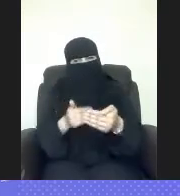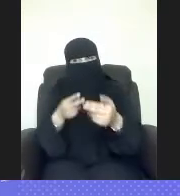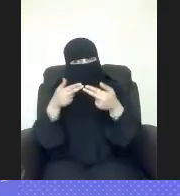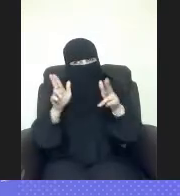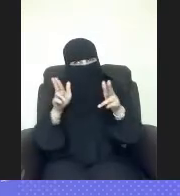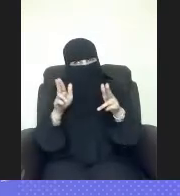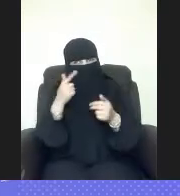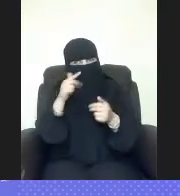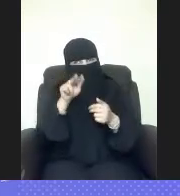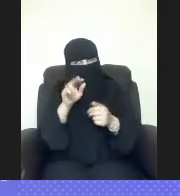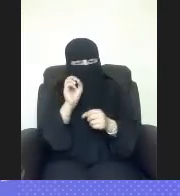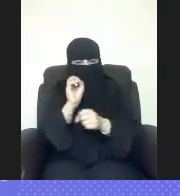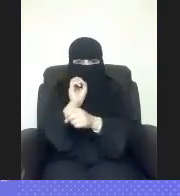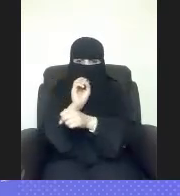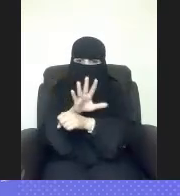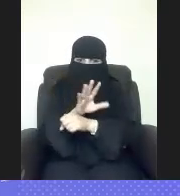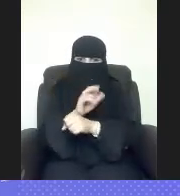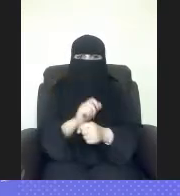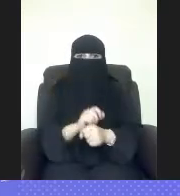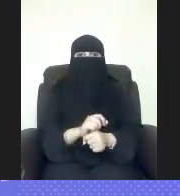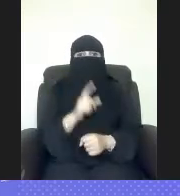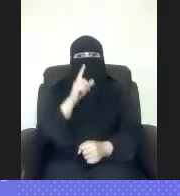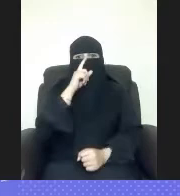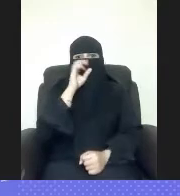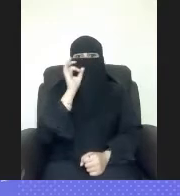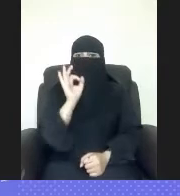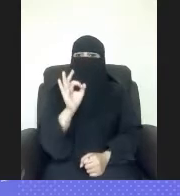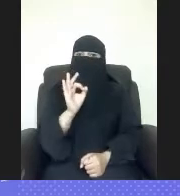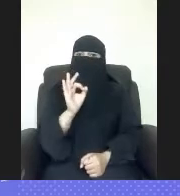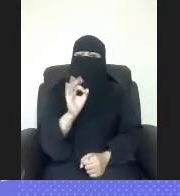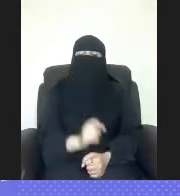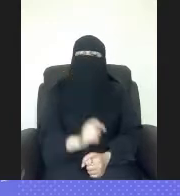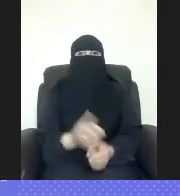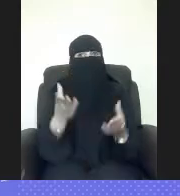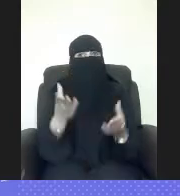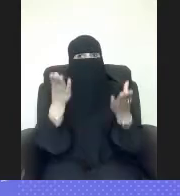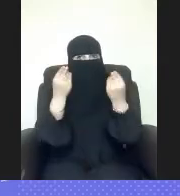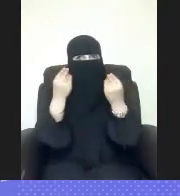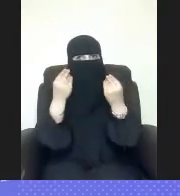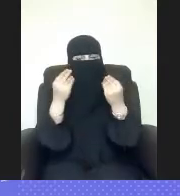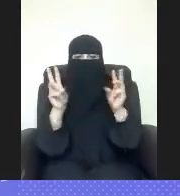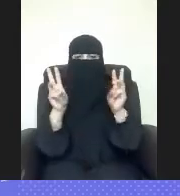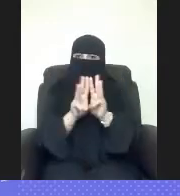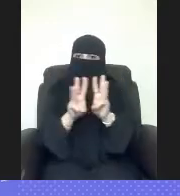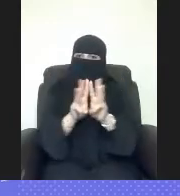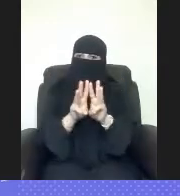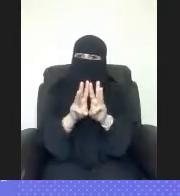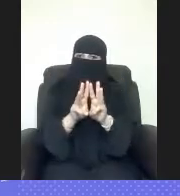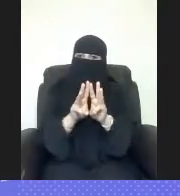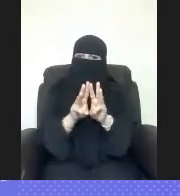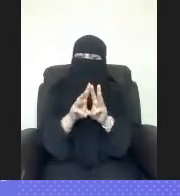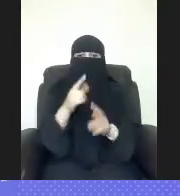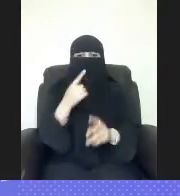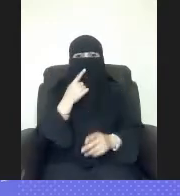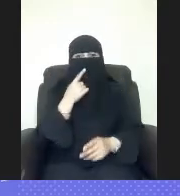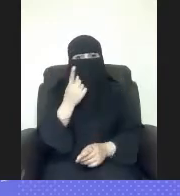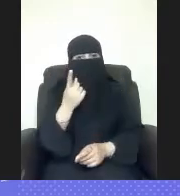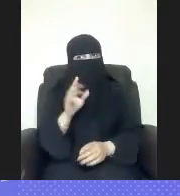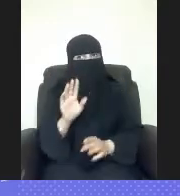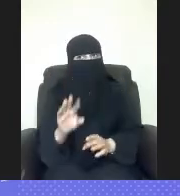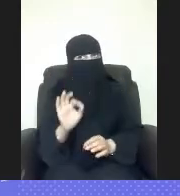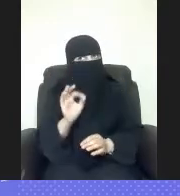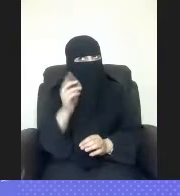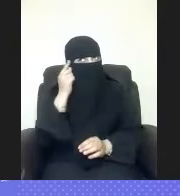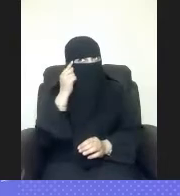العرض لابد من التأكيد على أهمية التعلم الإلكتروني في هذا العصر، عصر التقنية والإنترنت. الحصول على المعلومة لم يعد